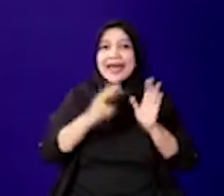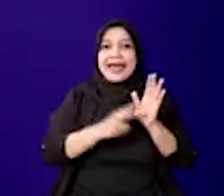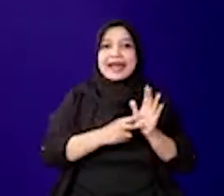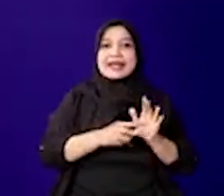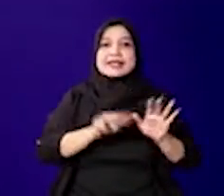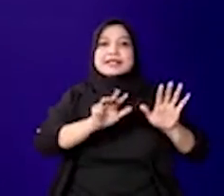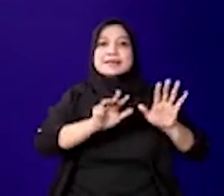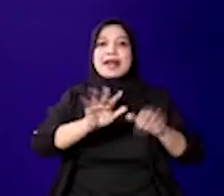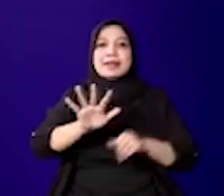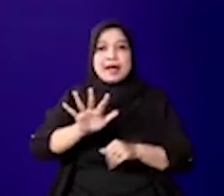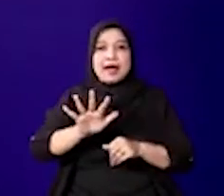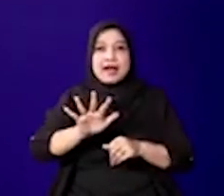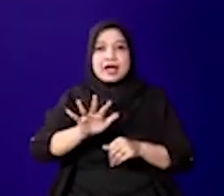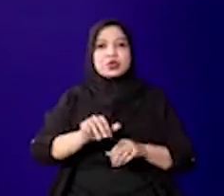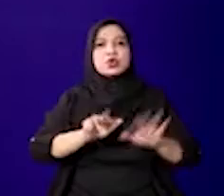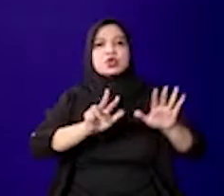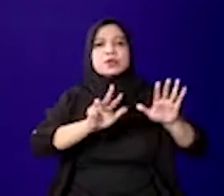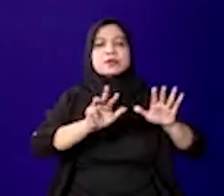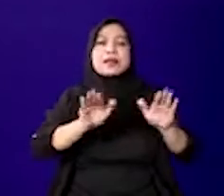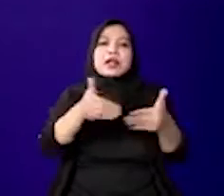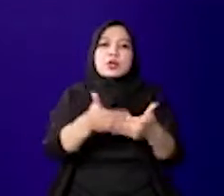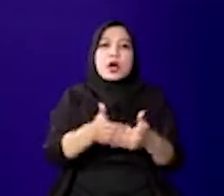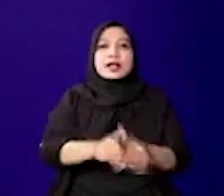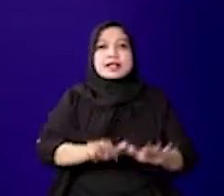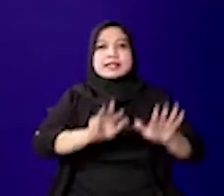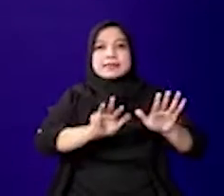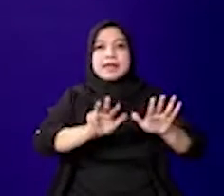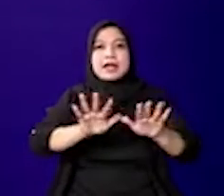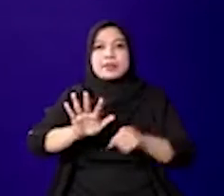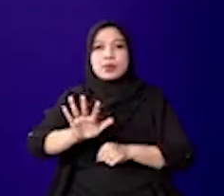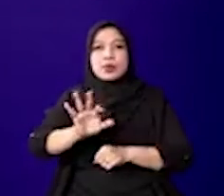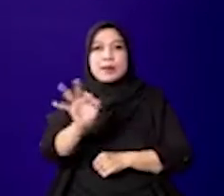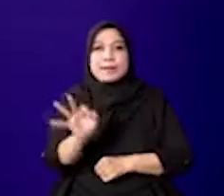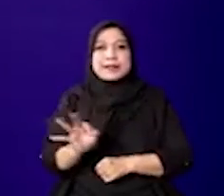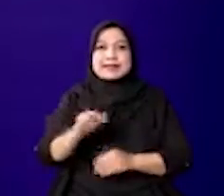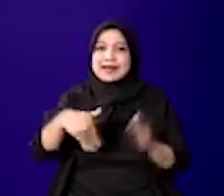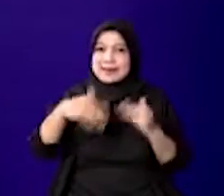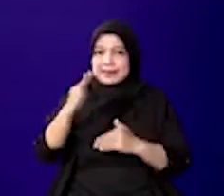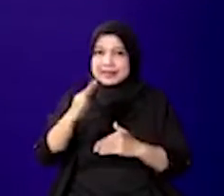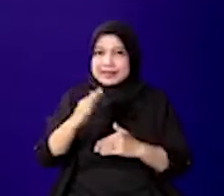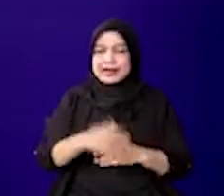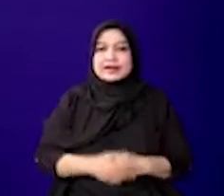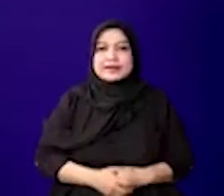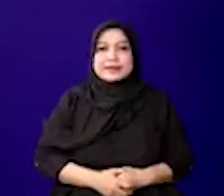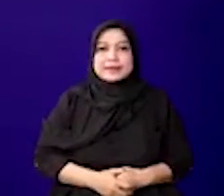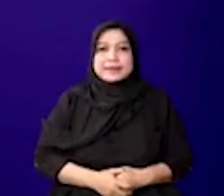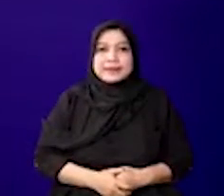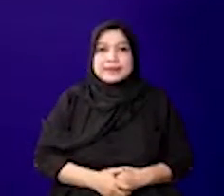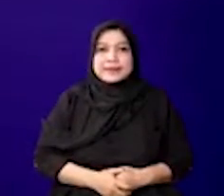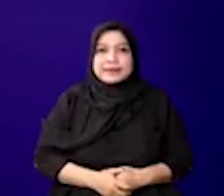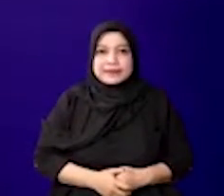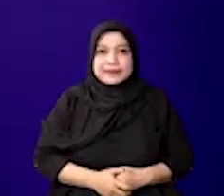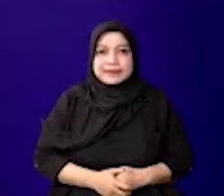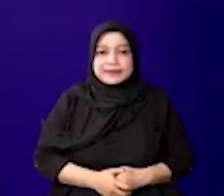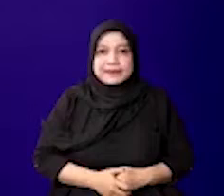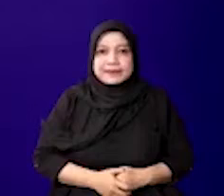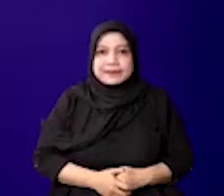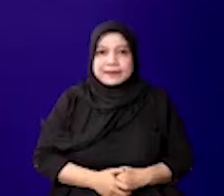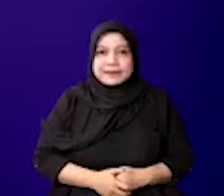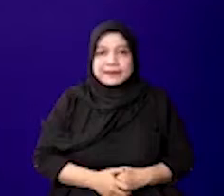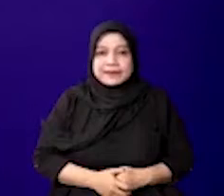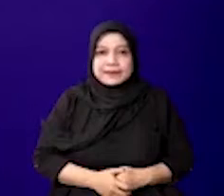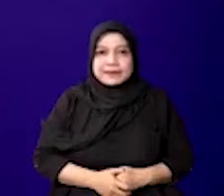dari 95% begitu jadi eh sebaiknya kita harus memperhatikan di mana kita